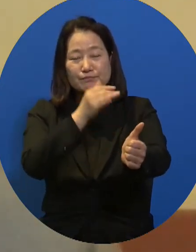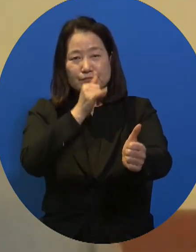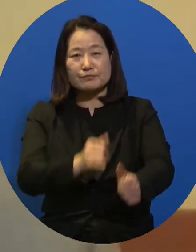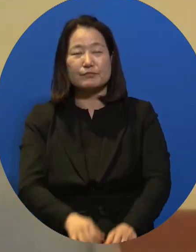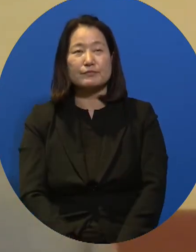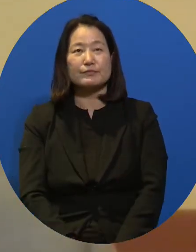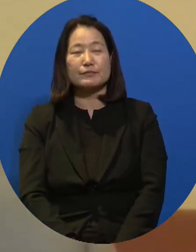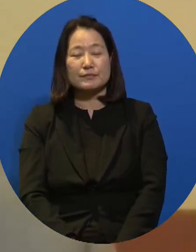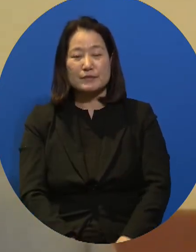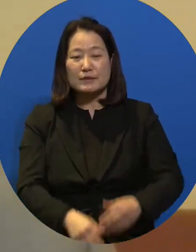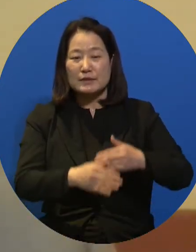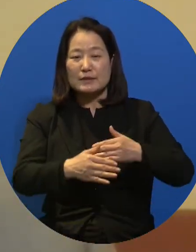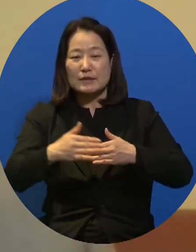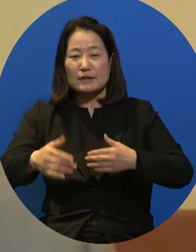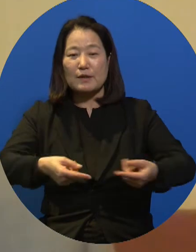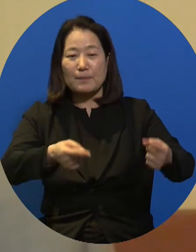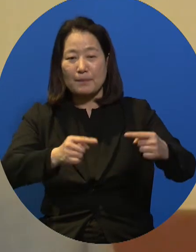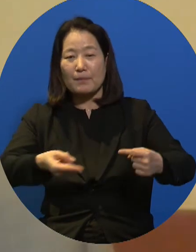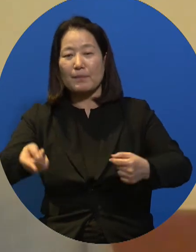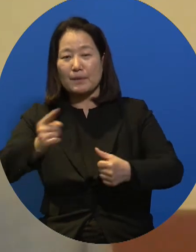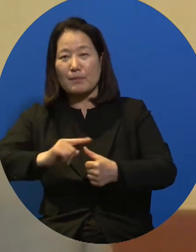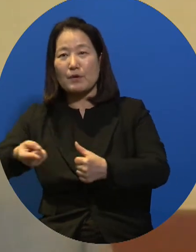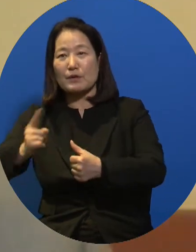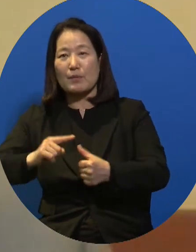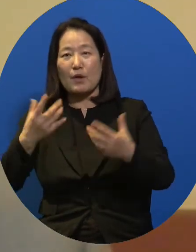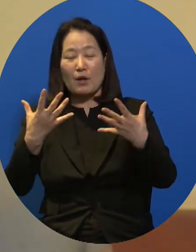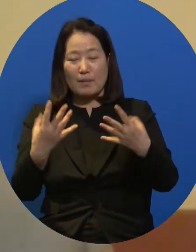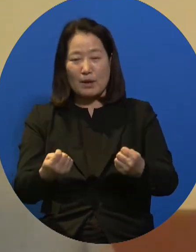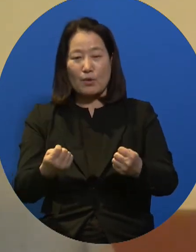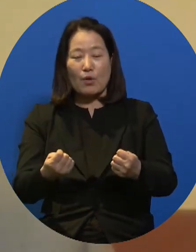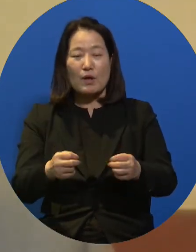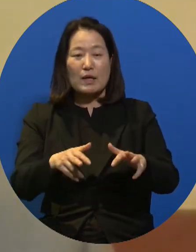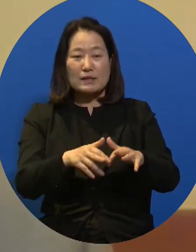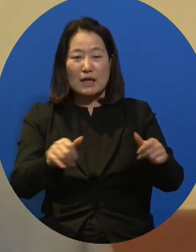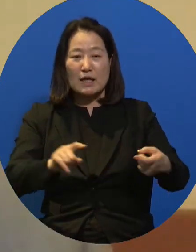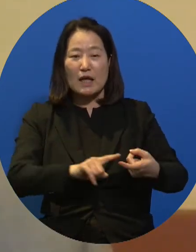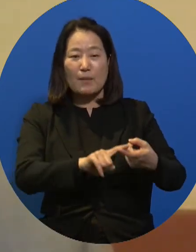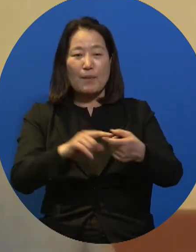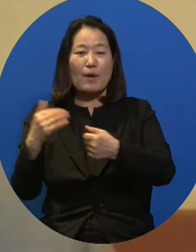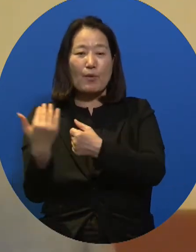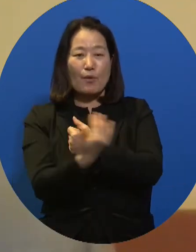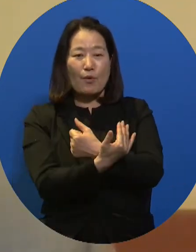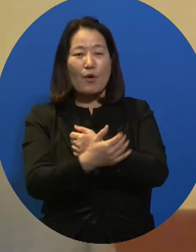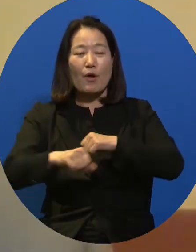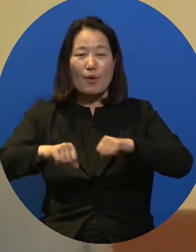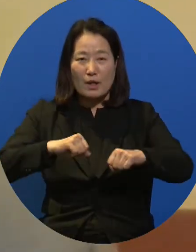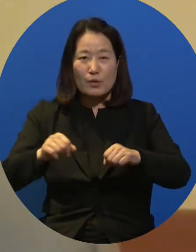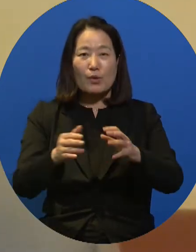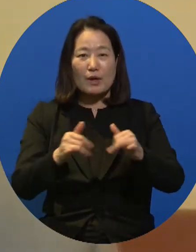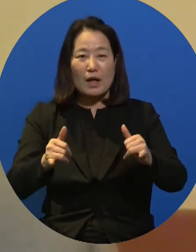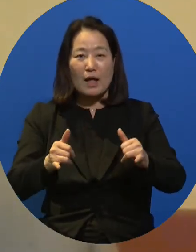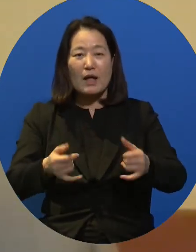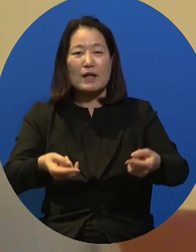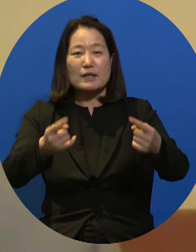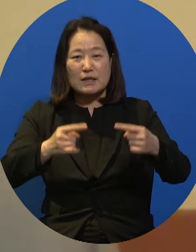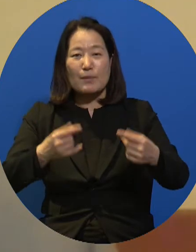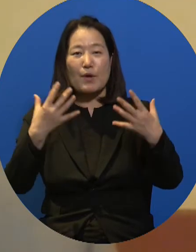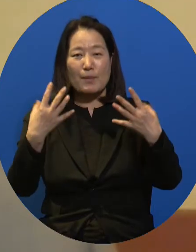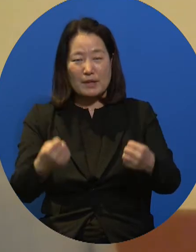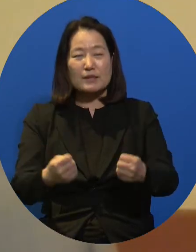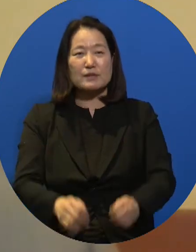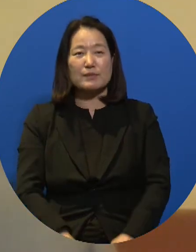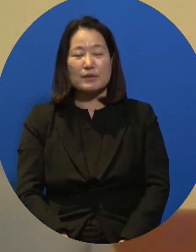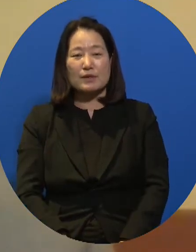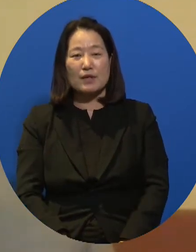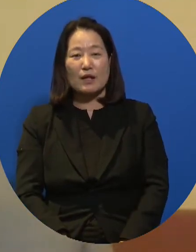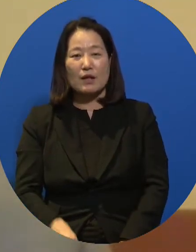이 과정에서 함께 해주셨습니다. 그리고 장애인 관련된 옹호 단체들 또 활동가들이 함께 해주셨습니다. 그런 노력도